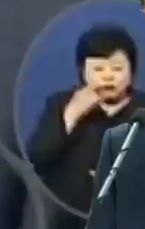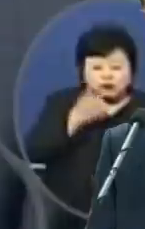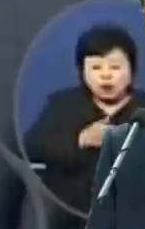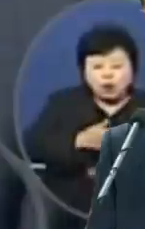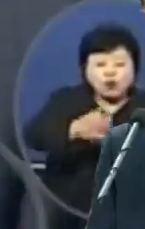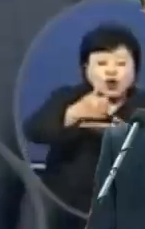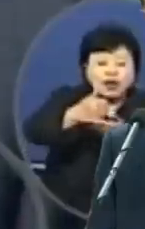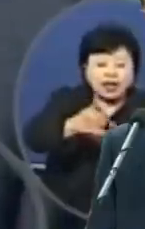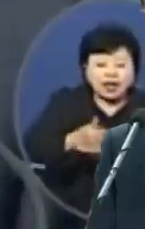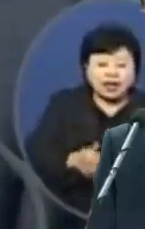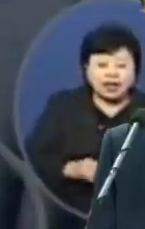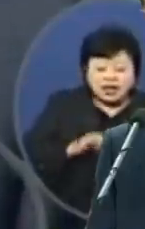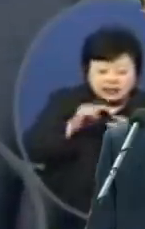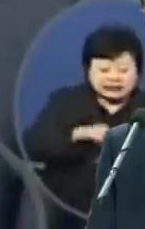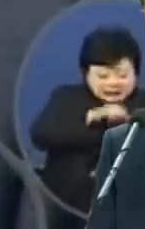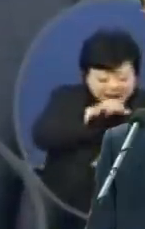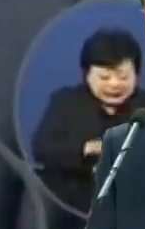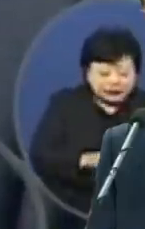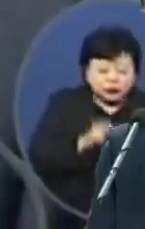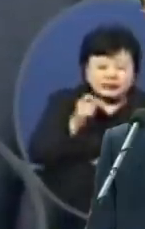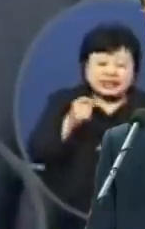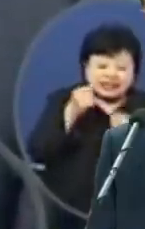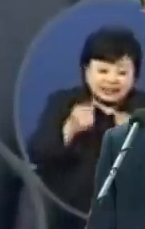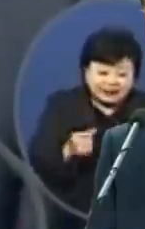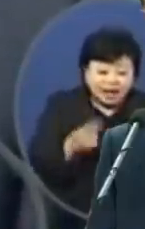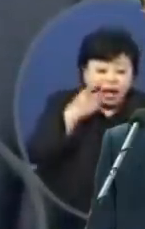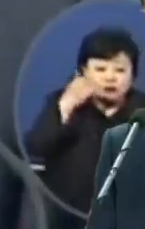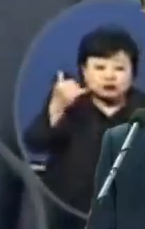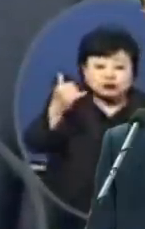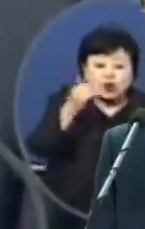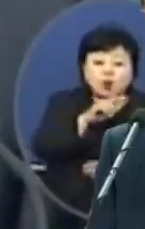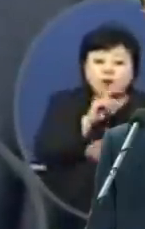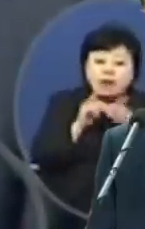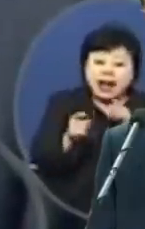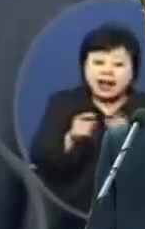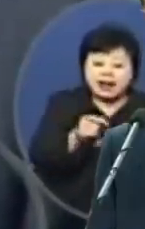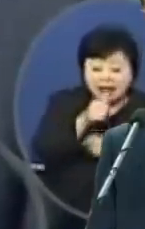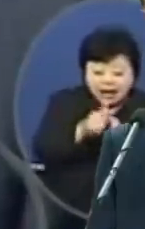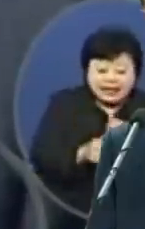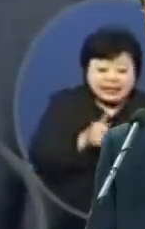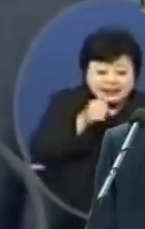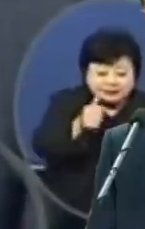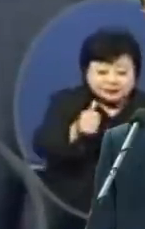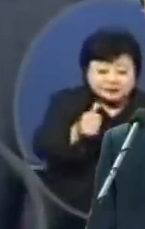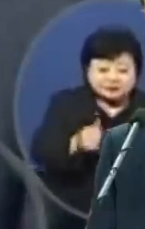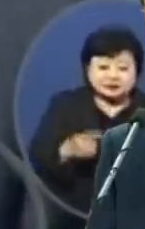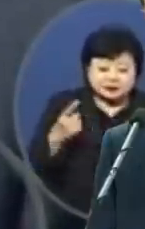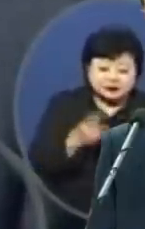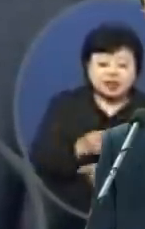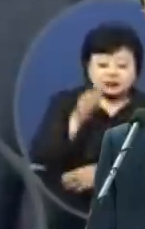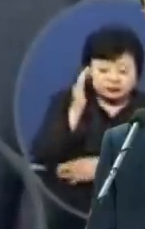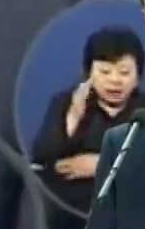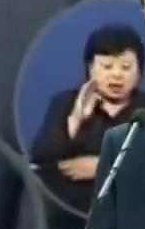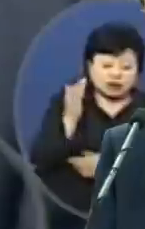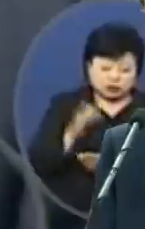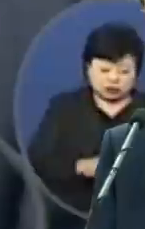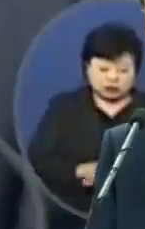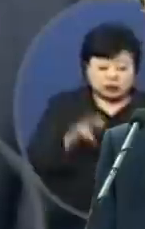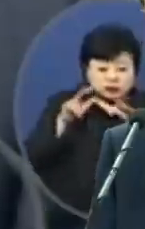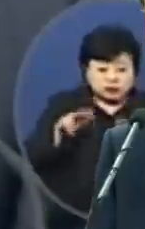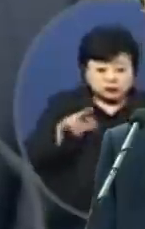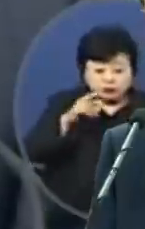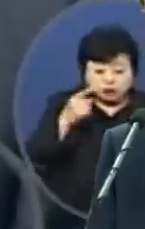공경하라. 그리하면 내가 세상에서 잘 되고 장수하리라. 부모의 말은 하나님 대변자가 될 수 있는 것입니다.